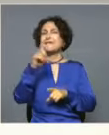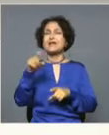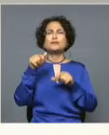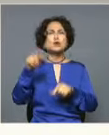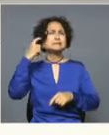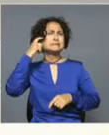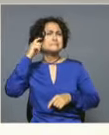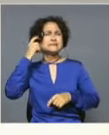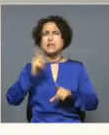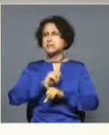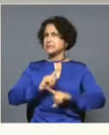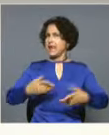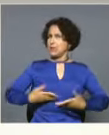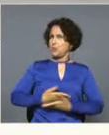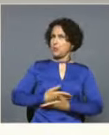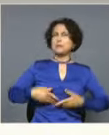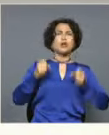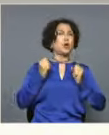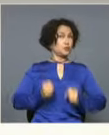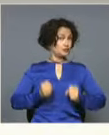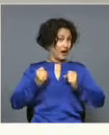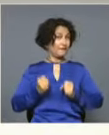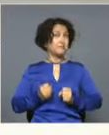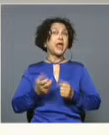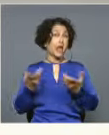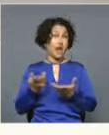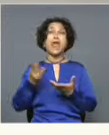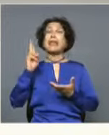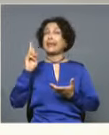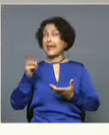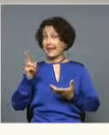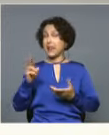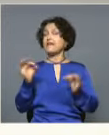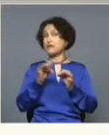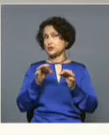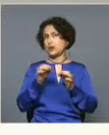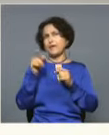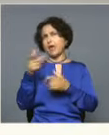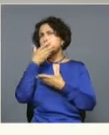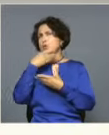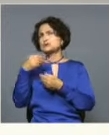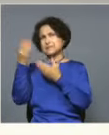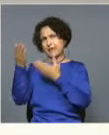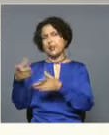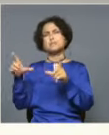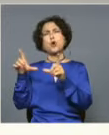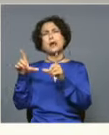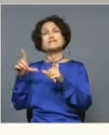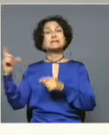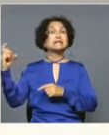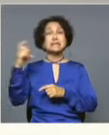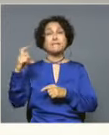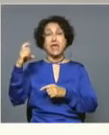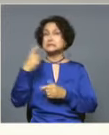е необходимо да очакваме, че Константин Кирил Философ е познавал моравския славянски език.